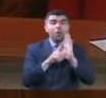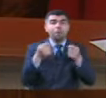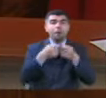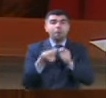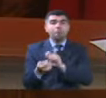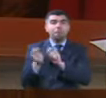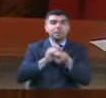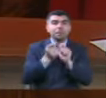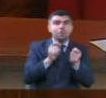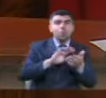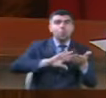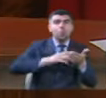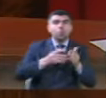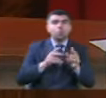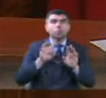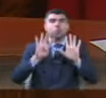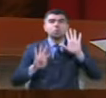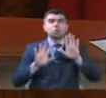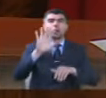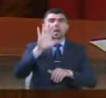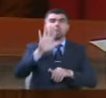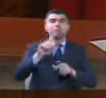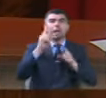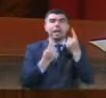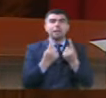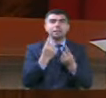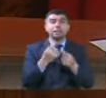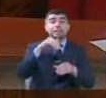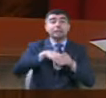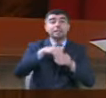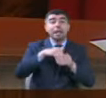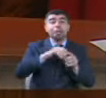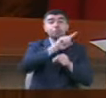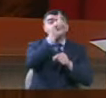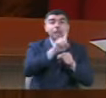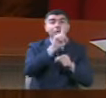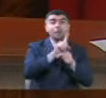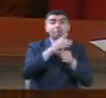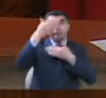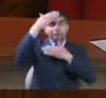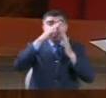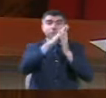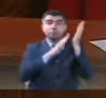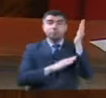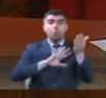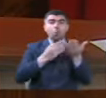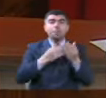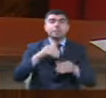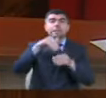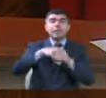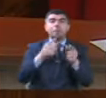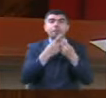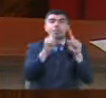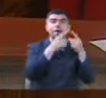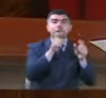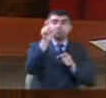وتتميم القانون التنظيمي رقم 5911 المتعلق بانتخاب أعضاء مجالس الجماعات الترابية، تقدم به مجموعة من النواب من